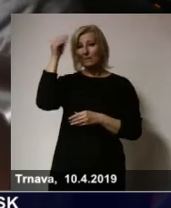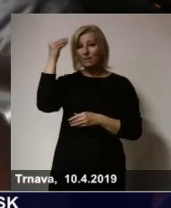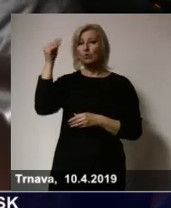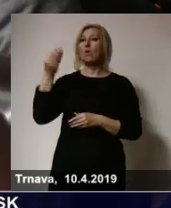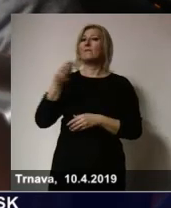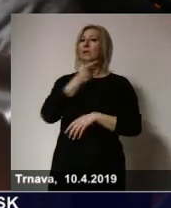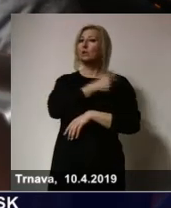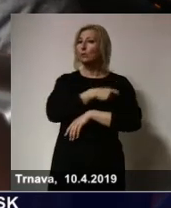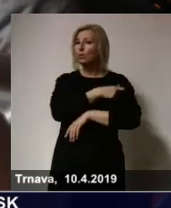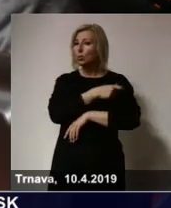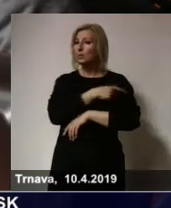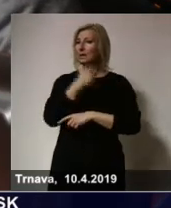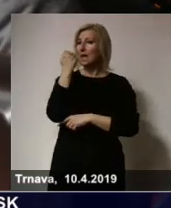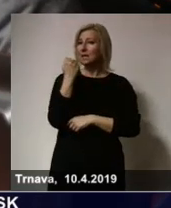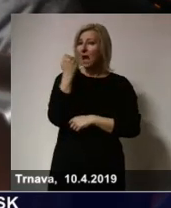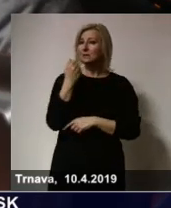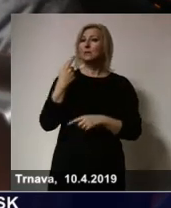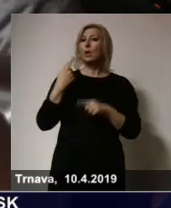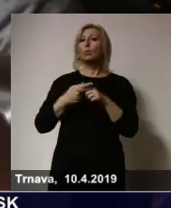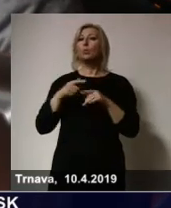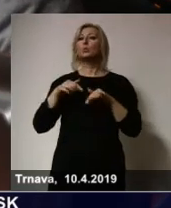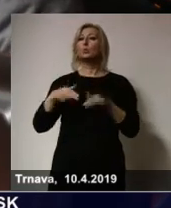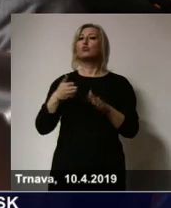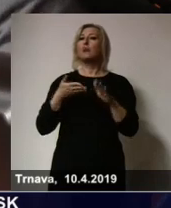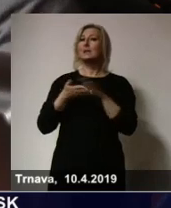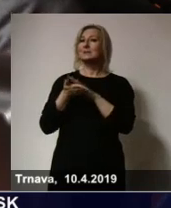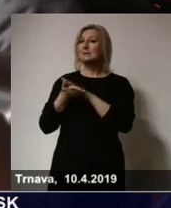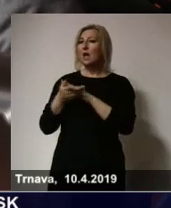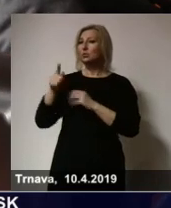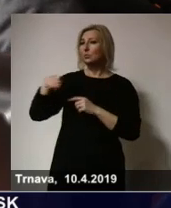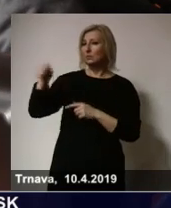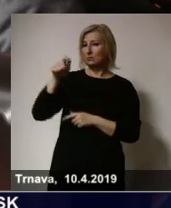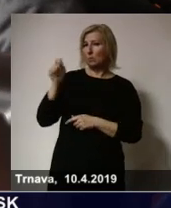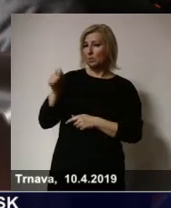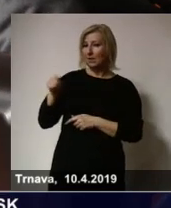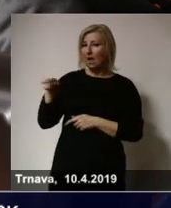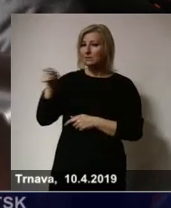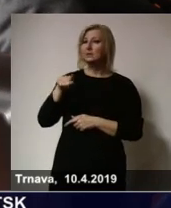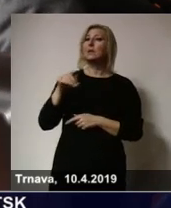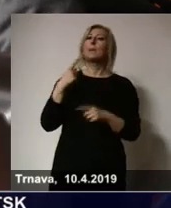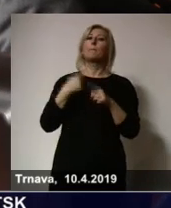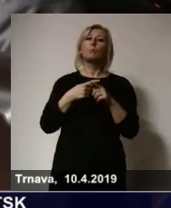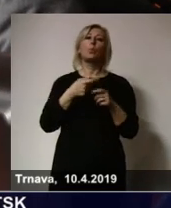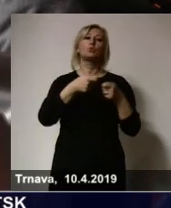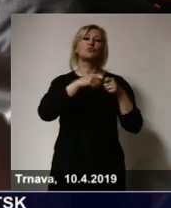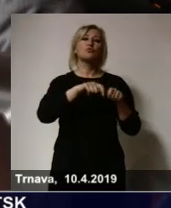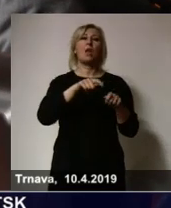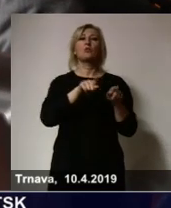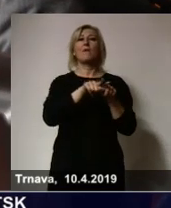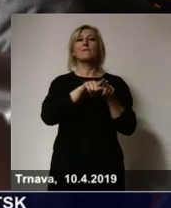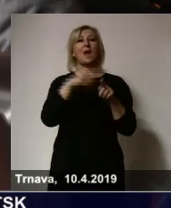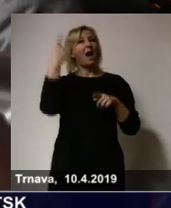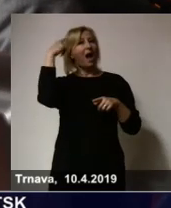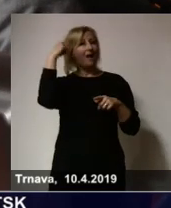ktorí túto kompetenciu v radách majú, a samozrejme členov akademického sveta, ako aj odborníkov pre